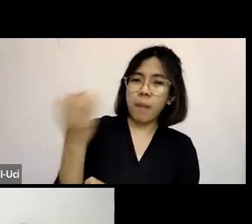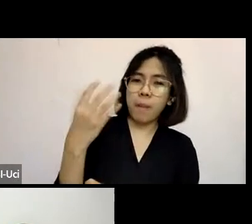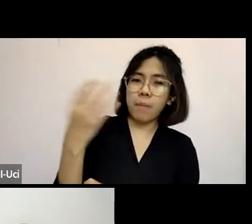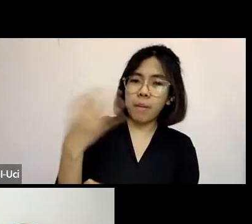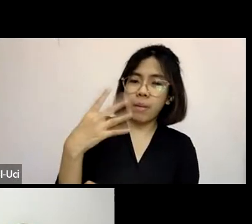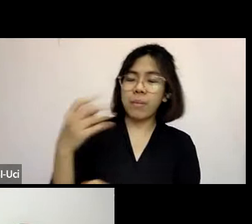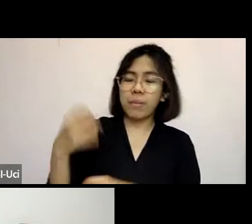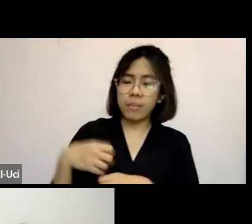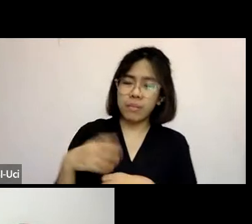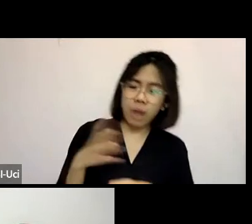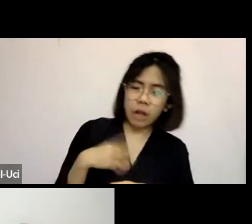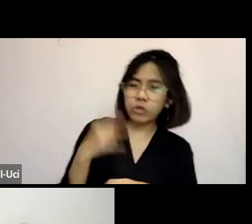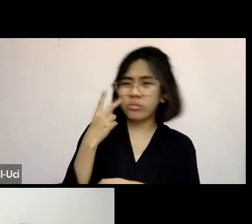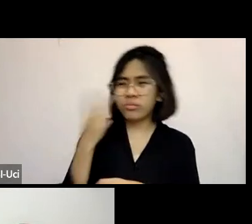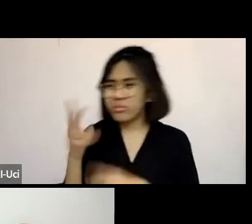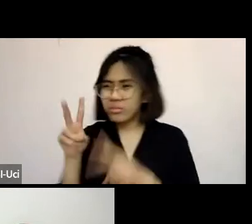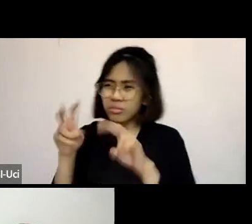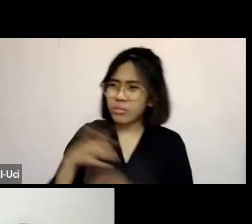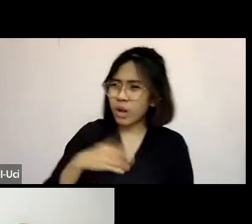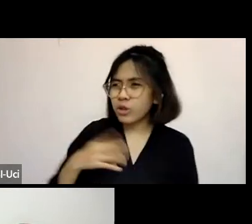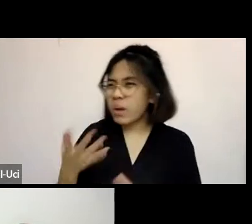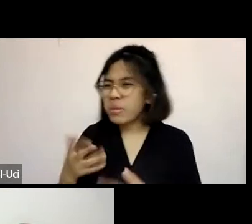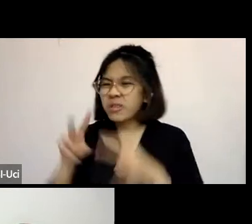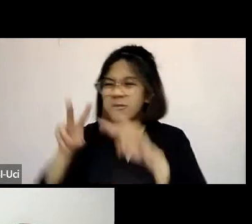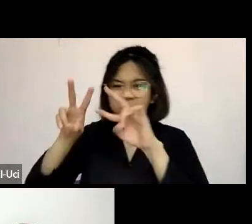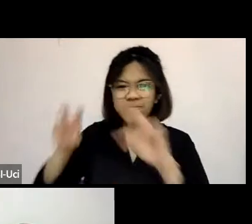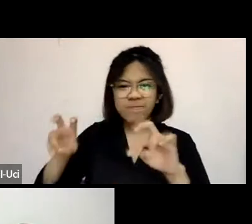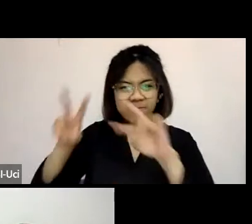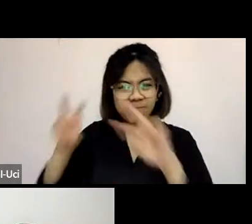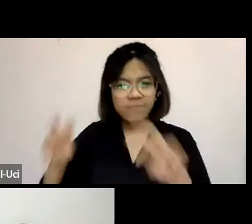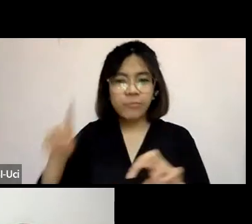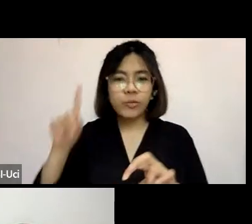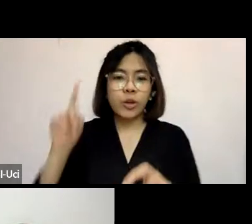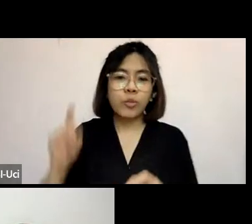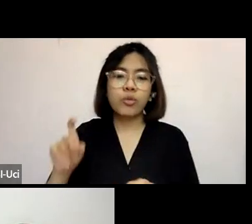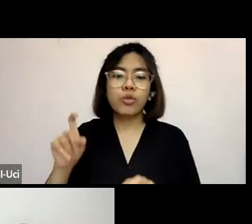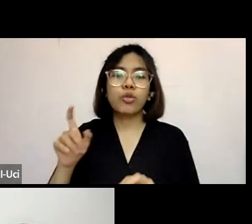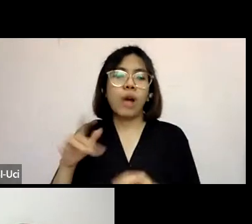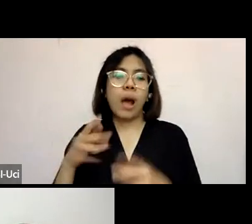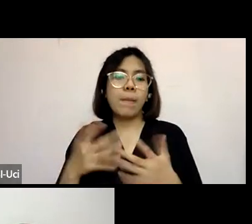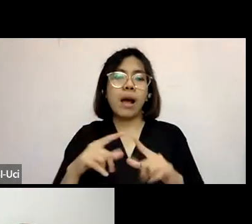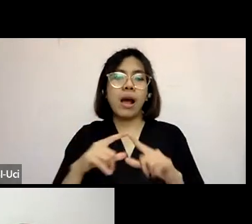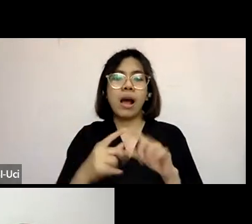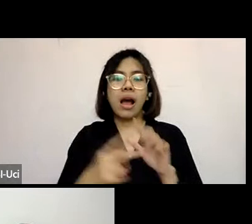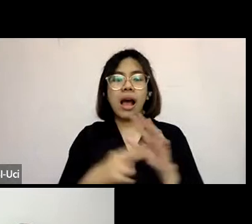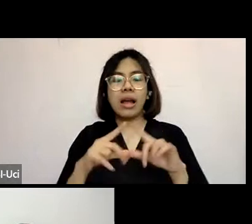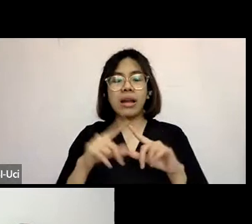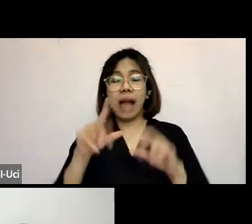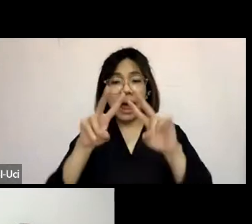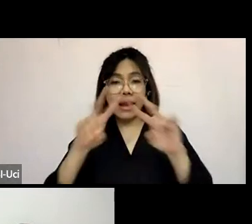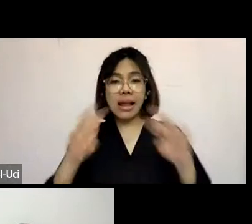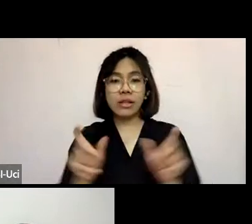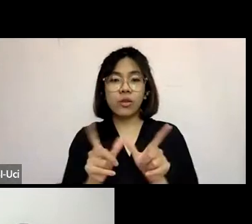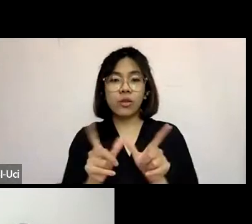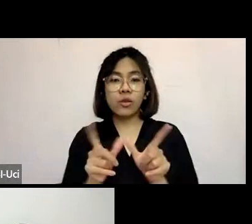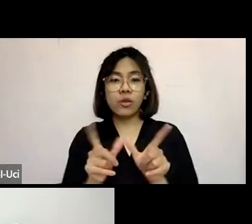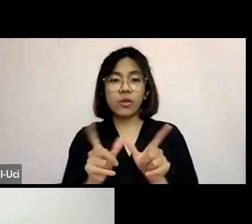itu apa mungkin kita akhir perlu analisis wacana kritis GTA disetor diskors